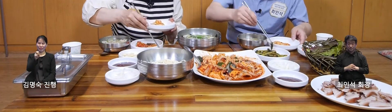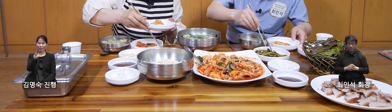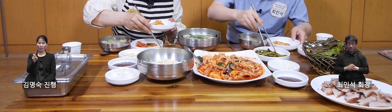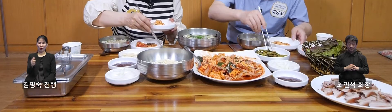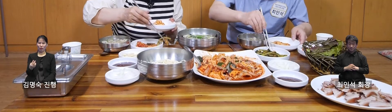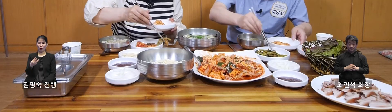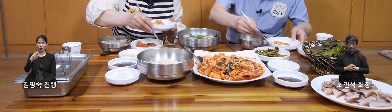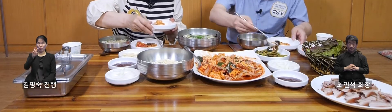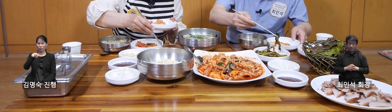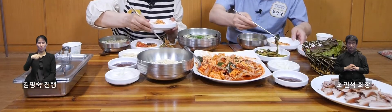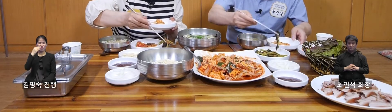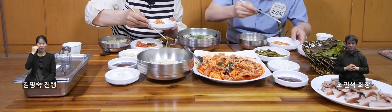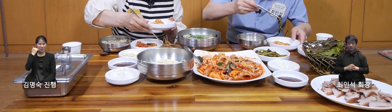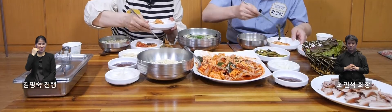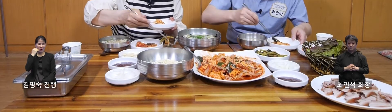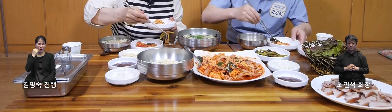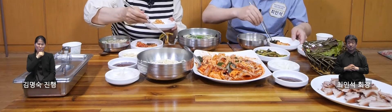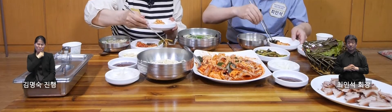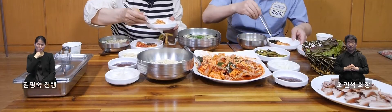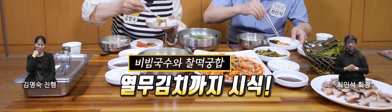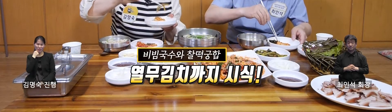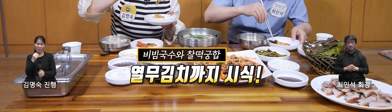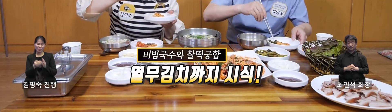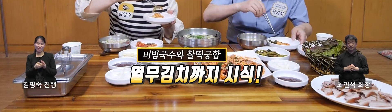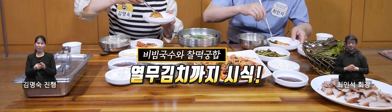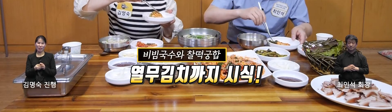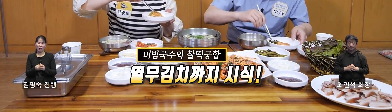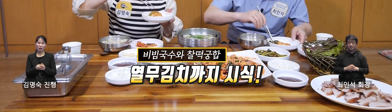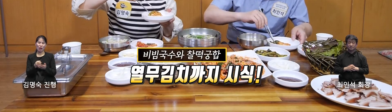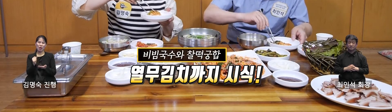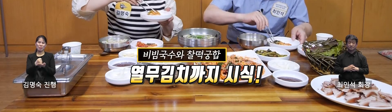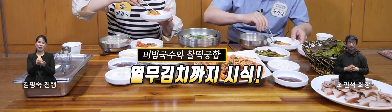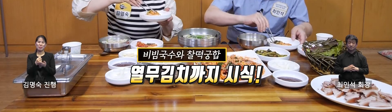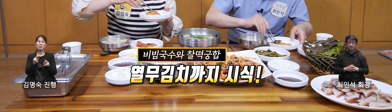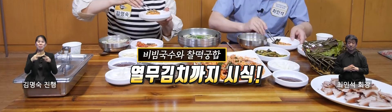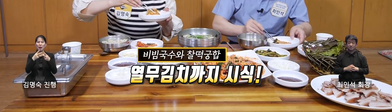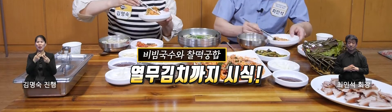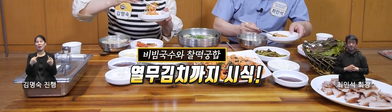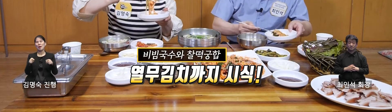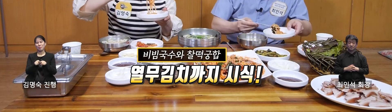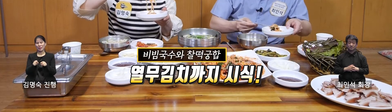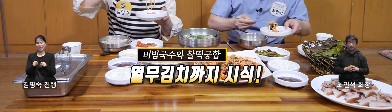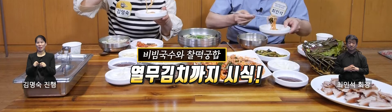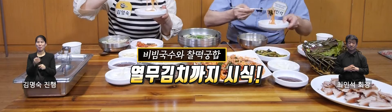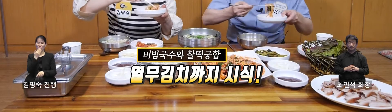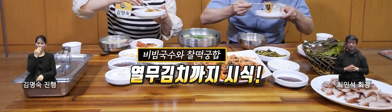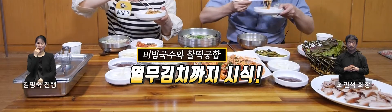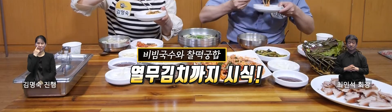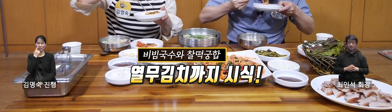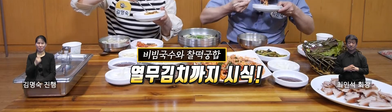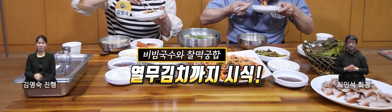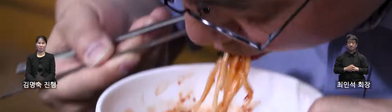그냥 너무 매력적이라서 열무김치를 또 요 비빔에 같이 얹어서 먹어보도록 하겠습니다.